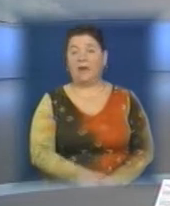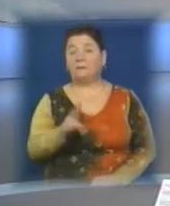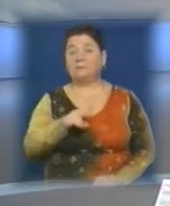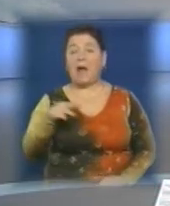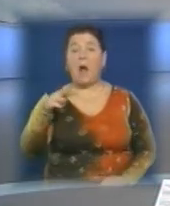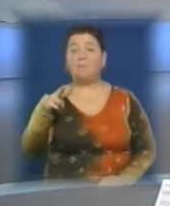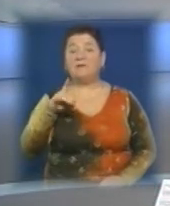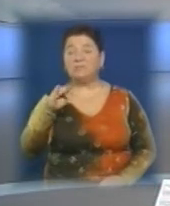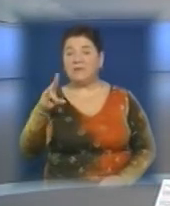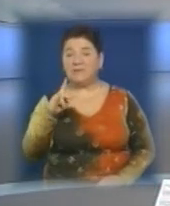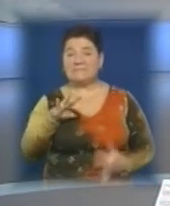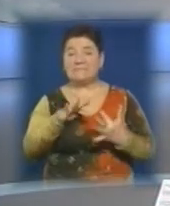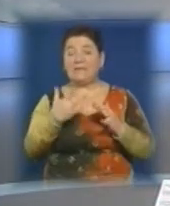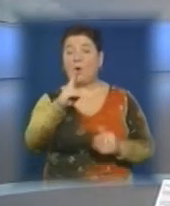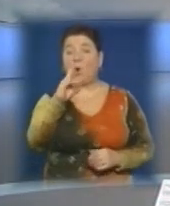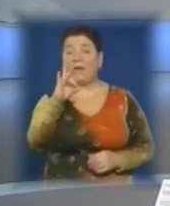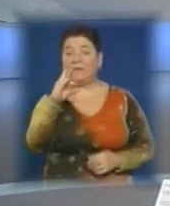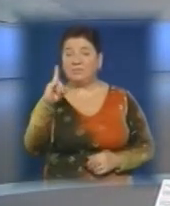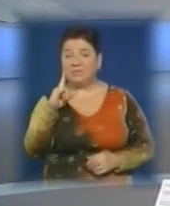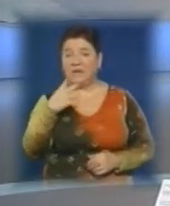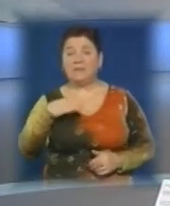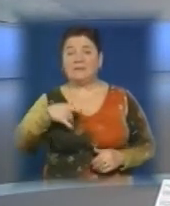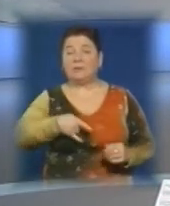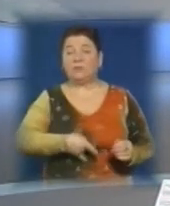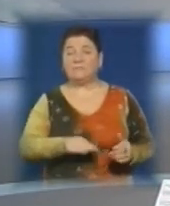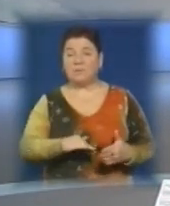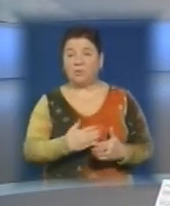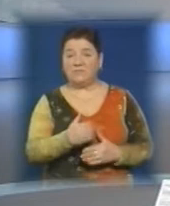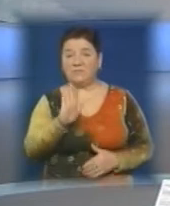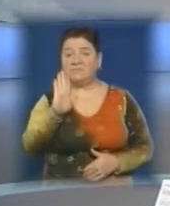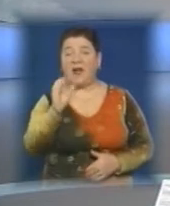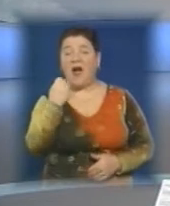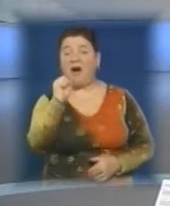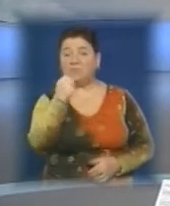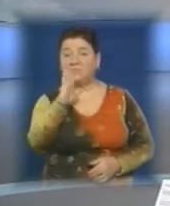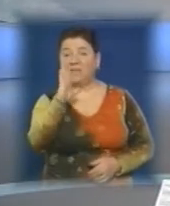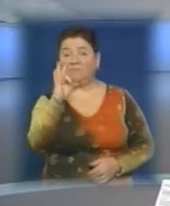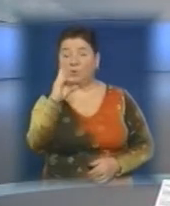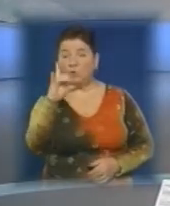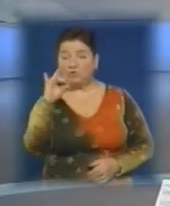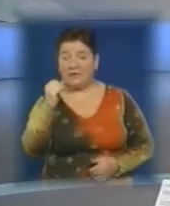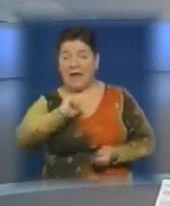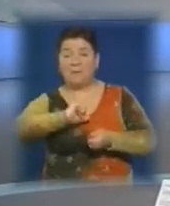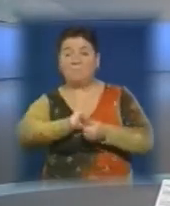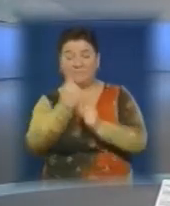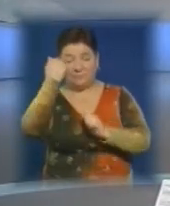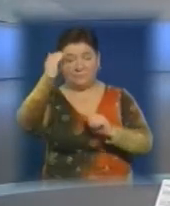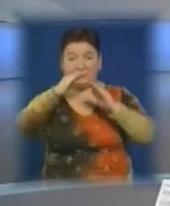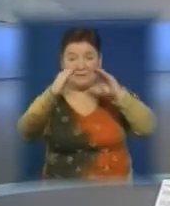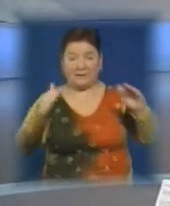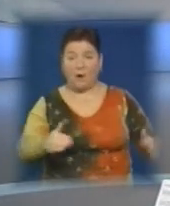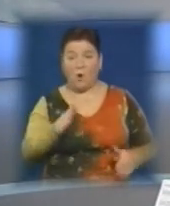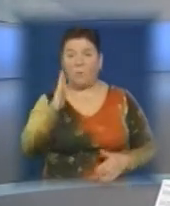На Міжгірщині, в селі Килечин, де народився відомий політичний діяч Закарпаття Августин Волошин, встановили пам'ятний камінь, на місці якого буде